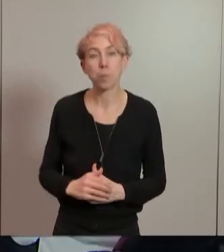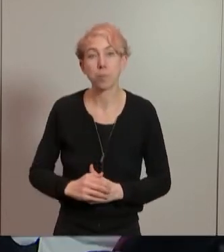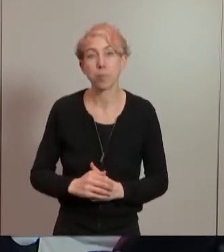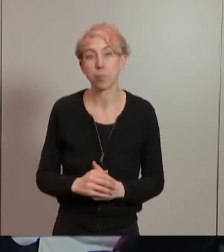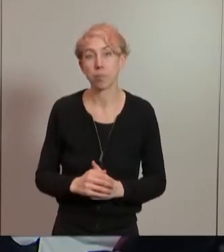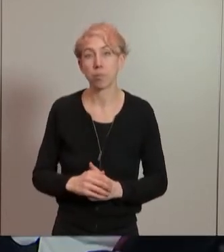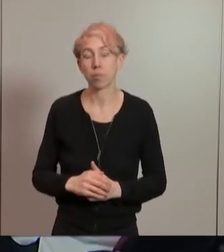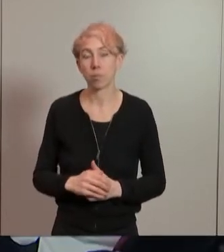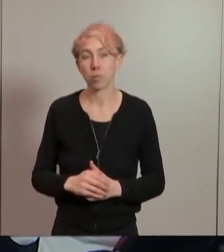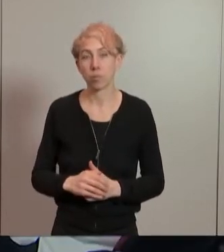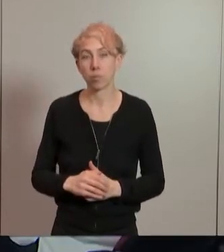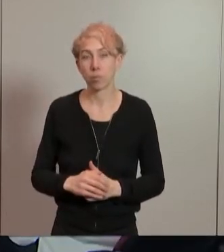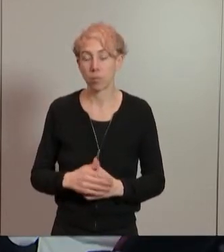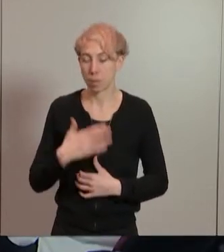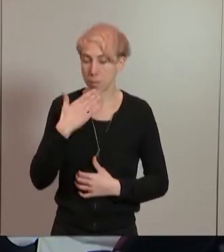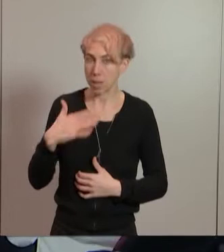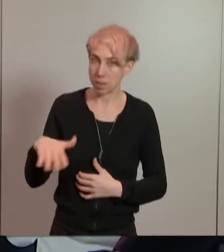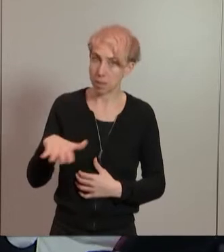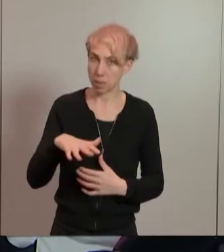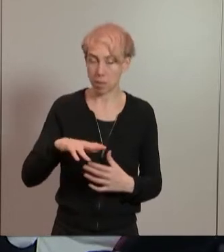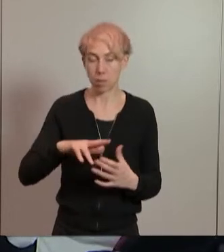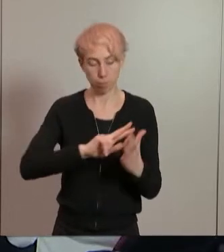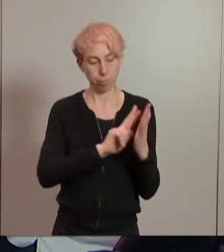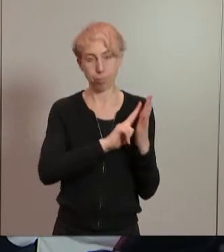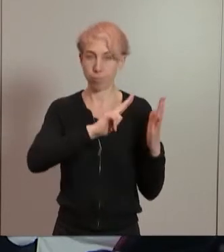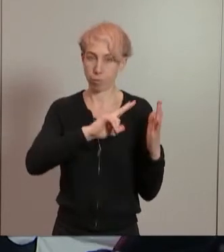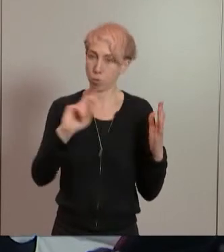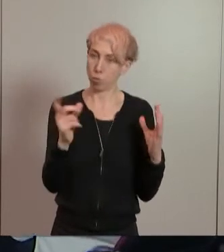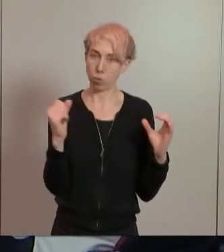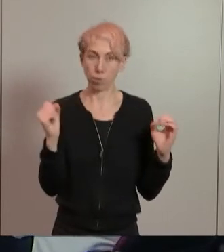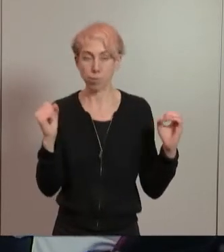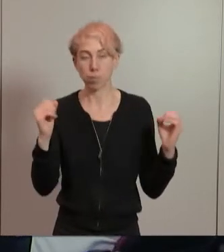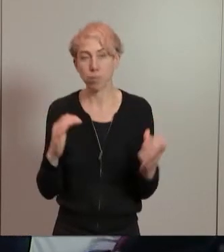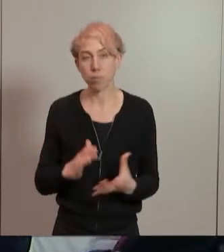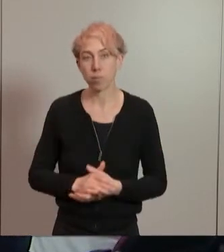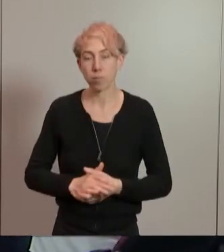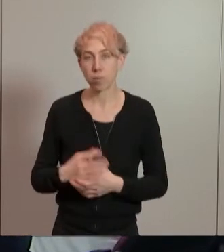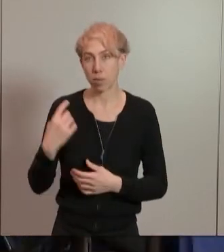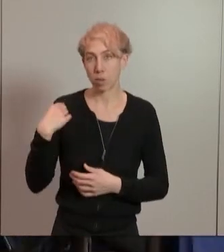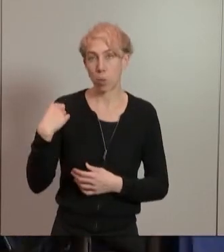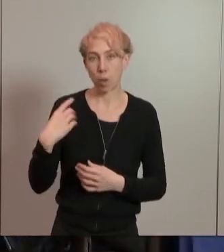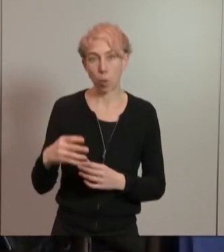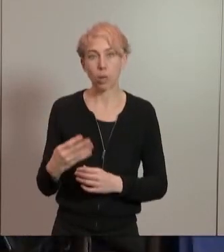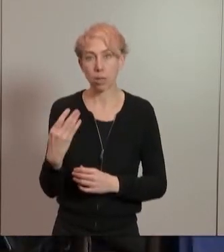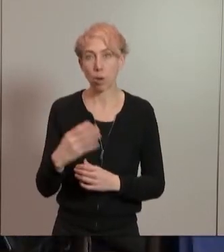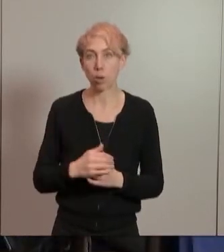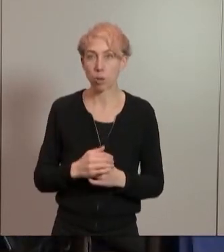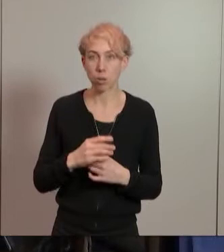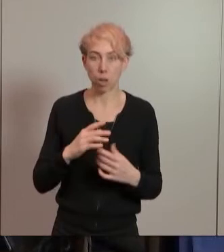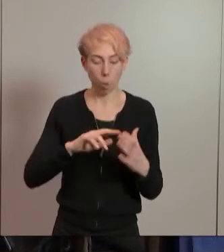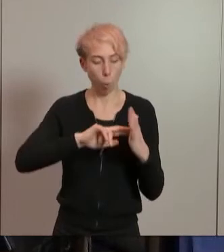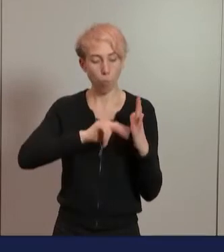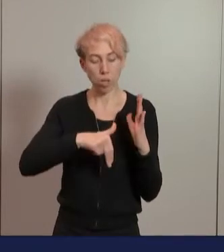Merci. Délibération adoptée à l'unanimité. Délibération numéro 14, convention